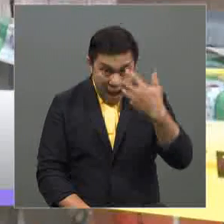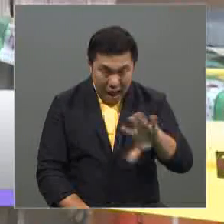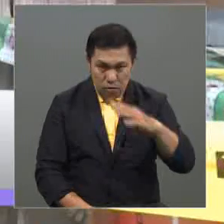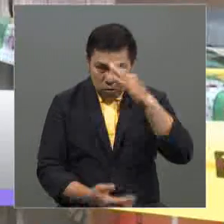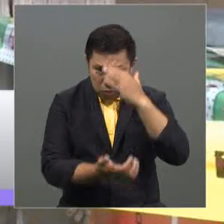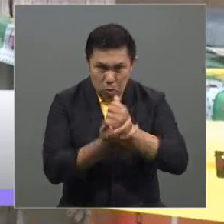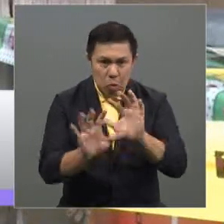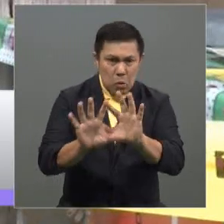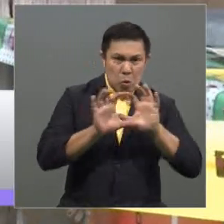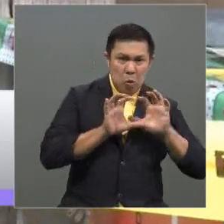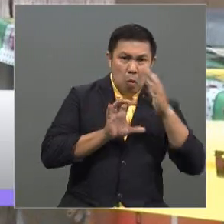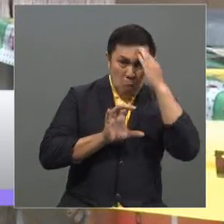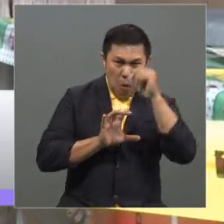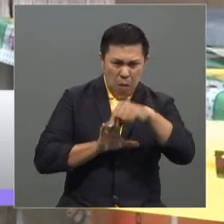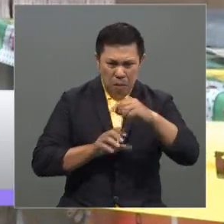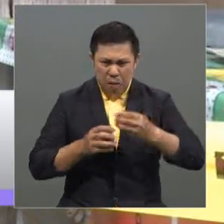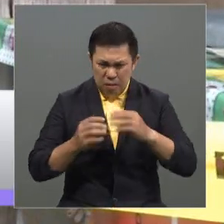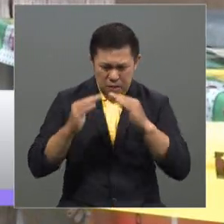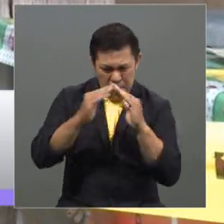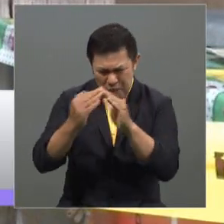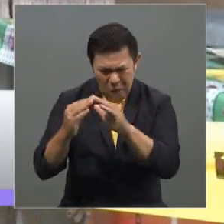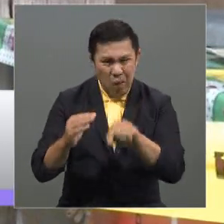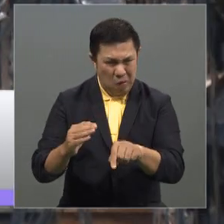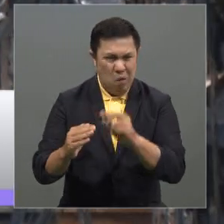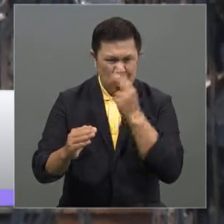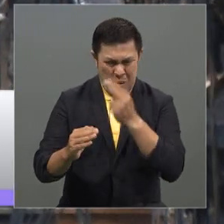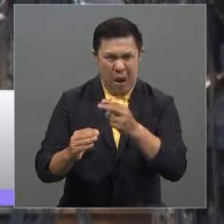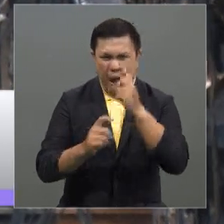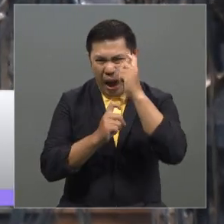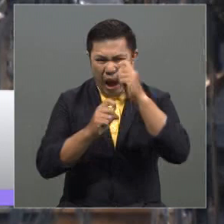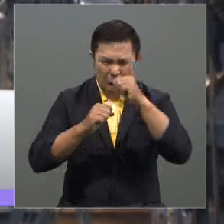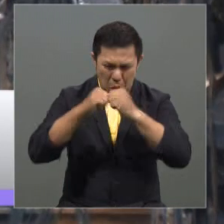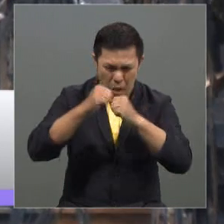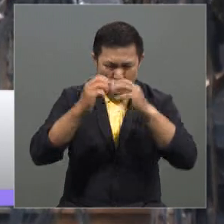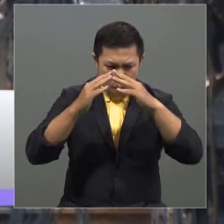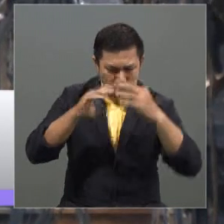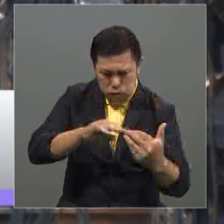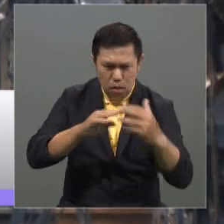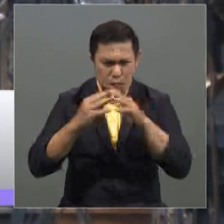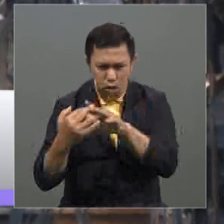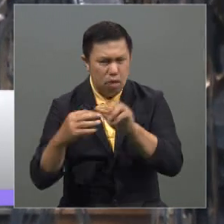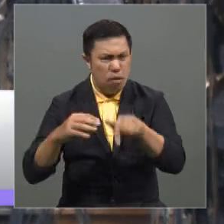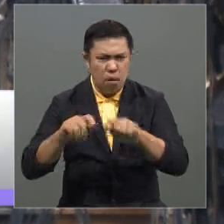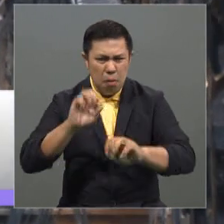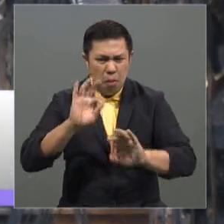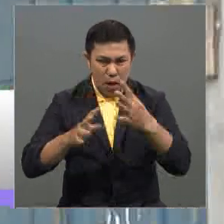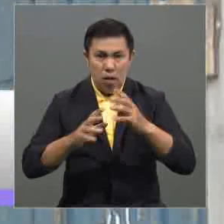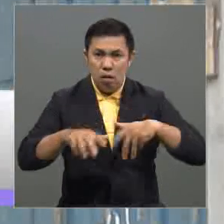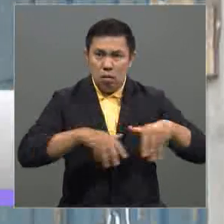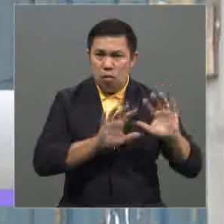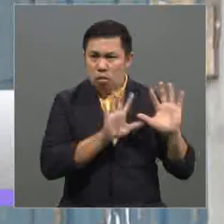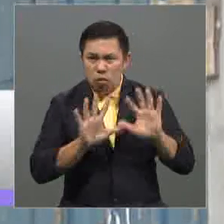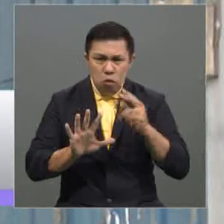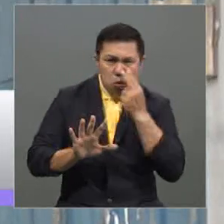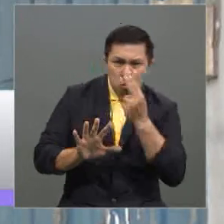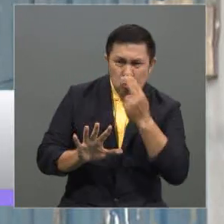ลังออกมาเนื่องจากสภาพพื้นที่เนี่ยยังอันตรายจากซากปรักหักพังขณะที่ชาวบ้านนะครับมายืนดูที่เกิดเห